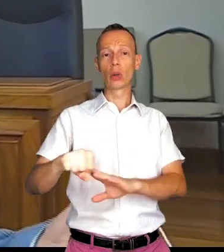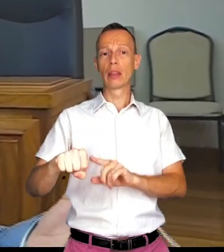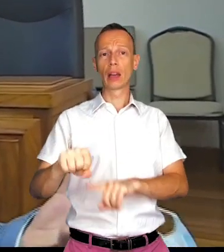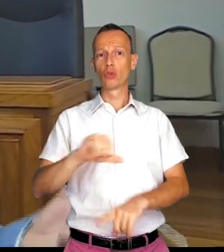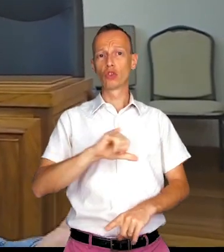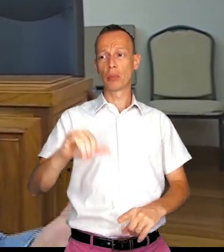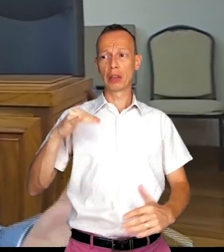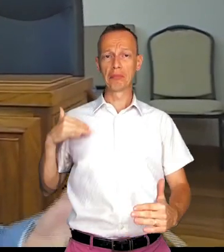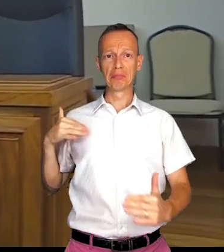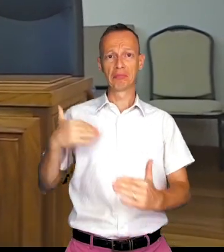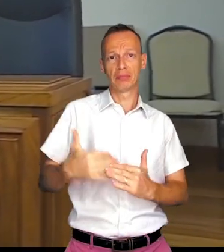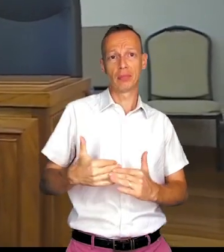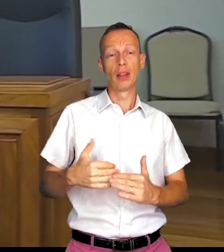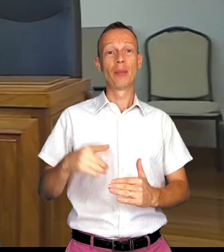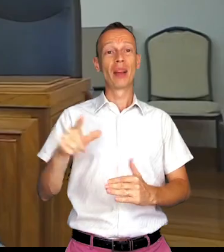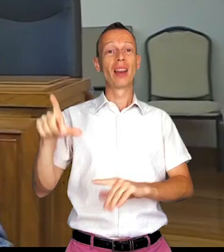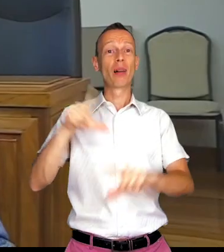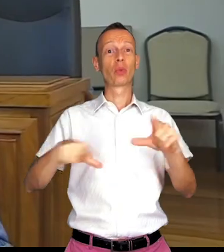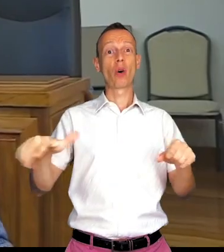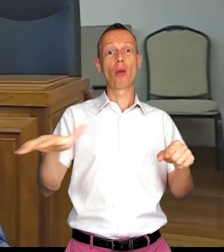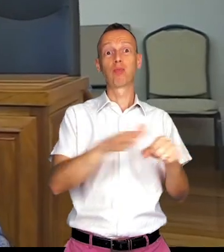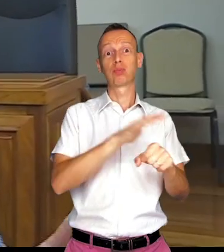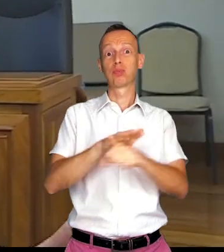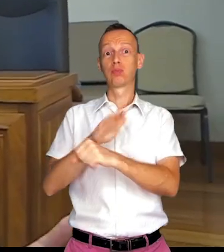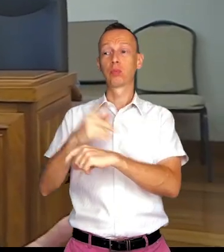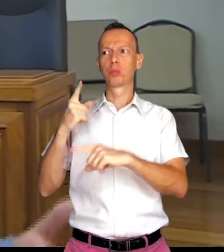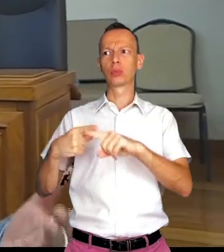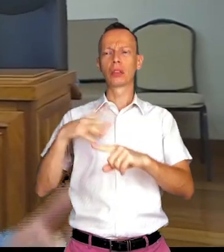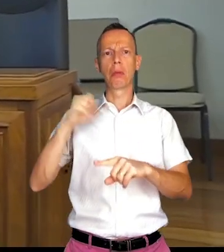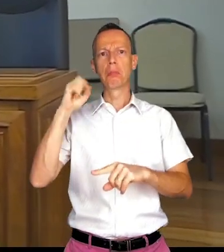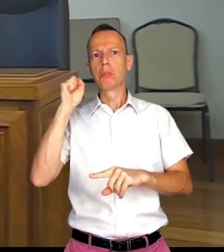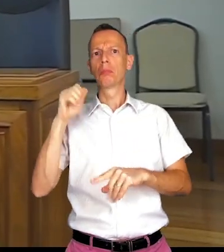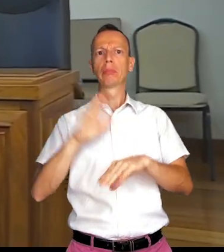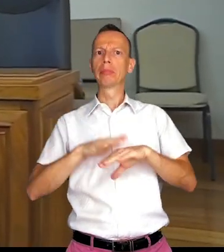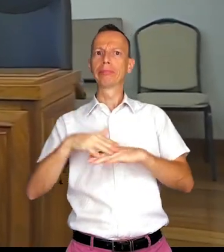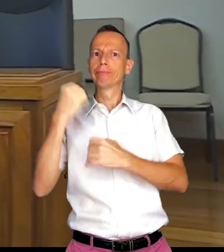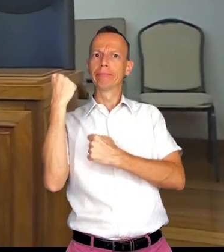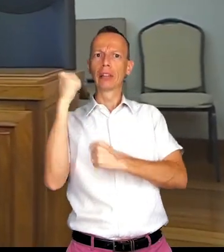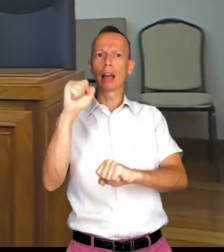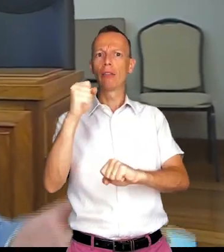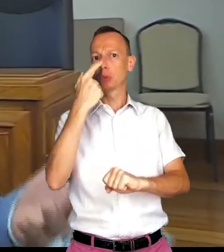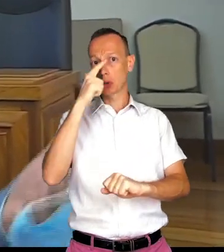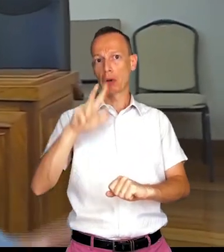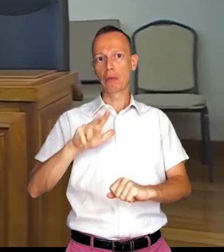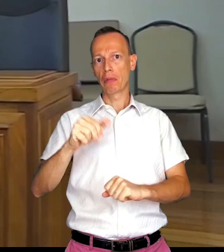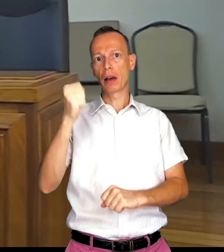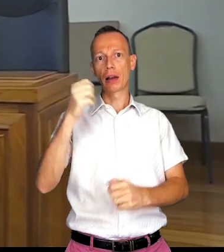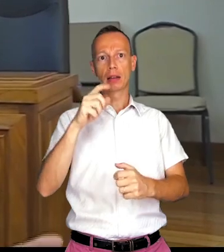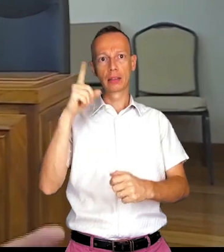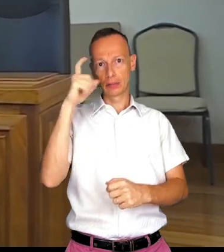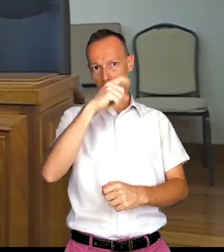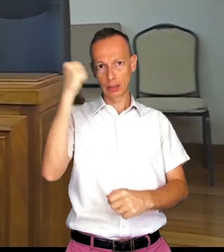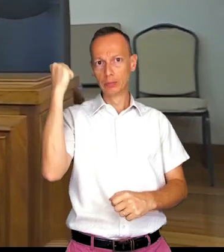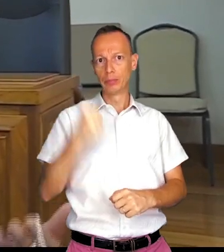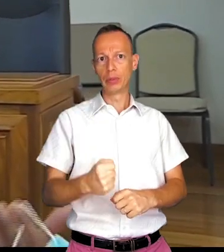Nous n'avons pas jamais été prioritaires. La différence aujourd'hui, c'est que les laboratoires sont saturés. Il y a des préavis de grève qui traînent. Effectivement, ce sera